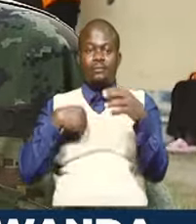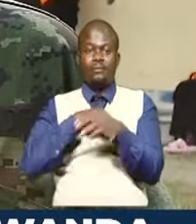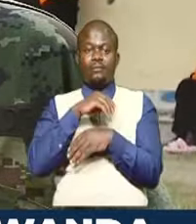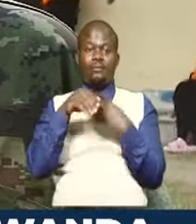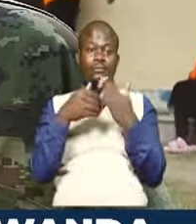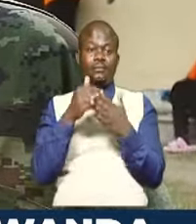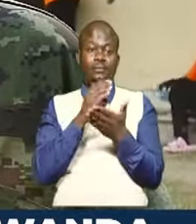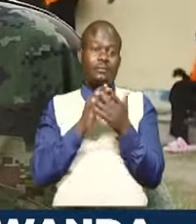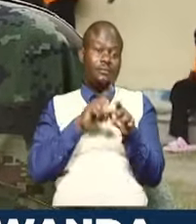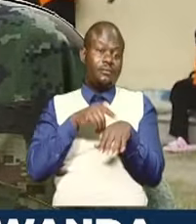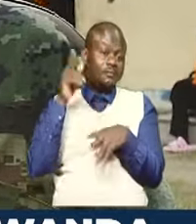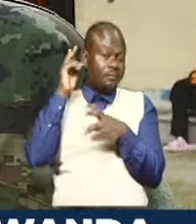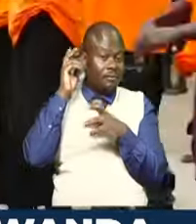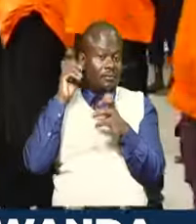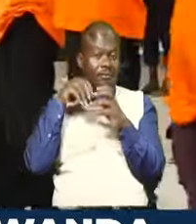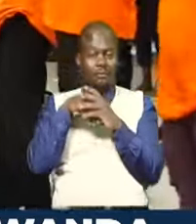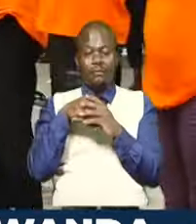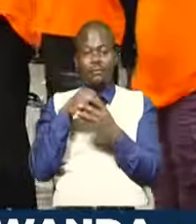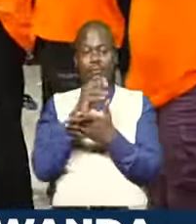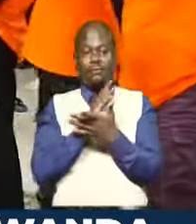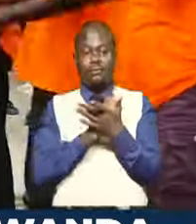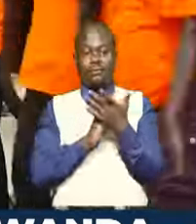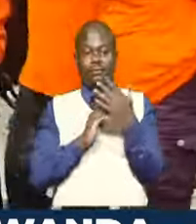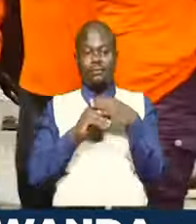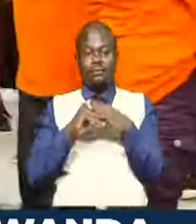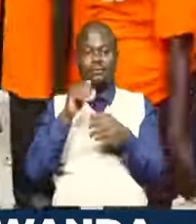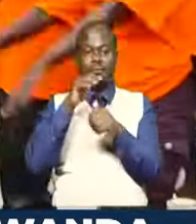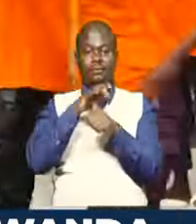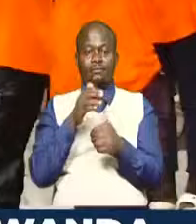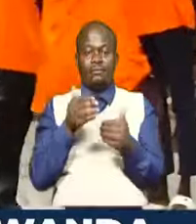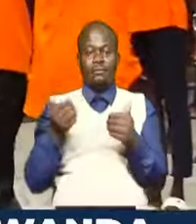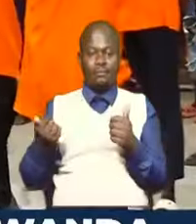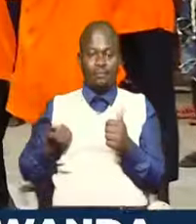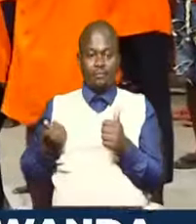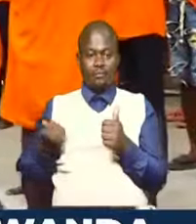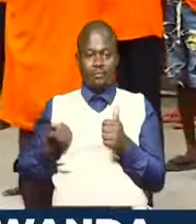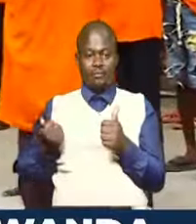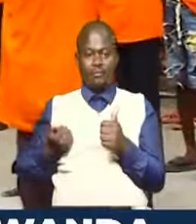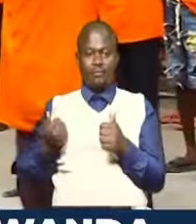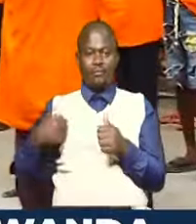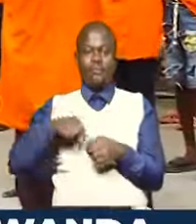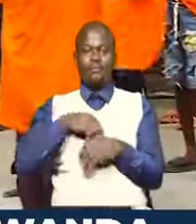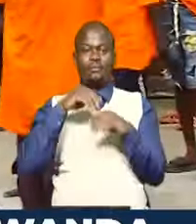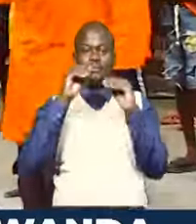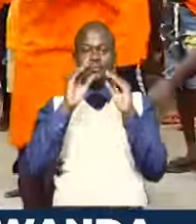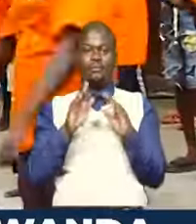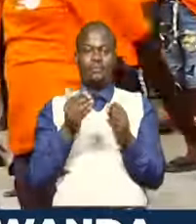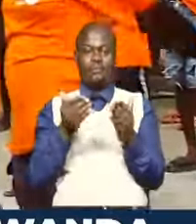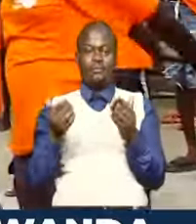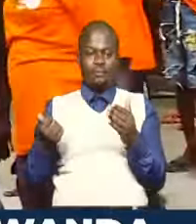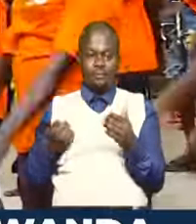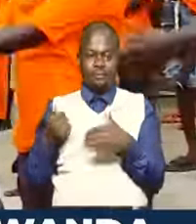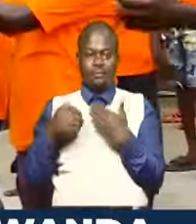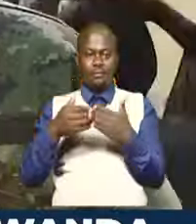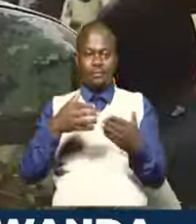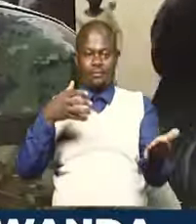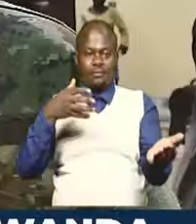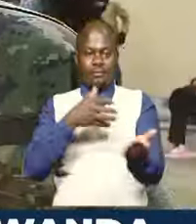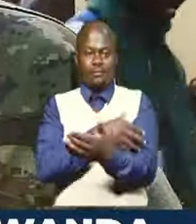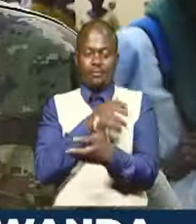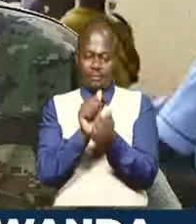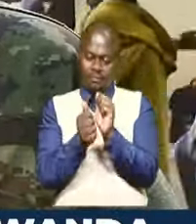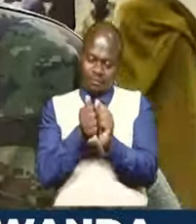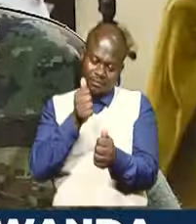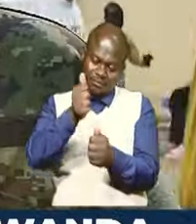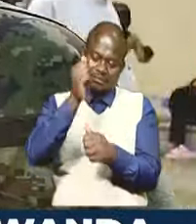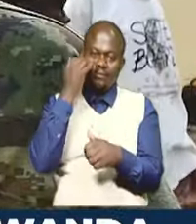mwagiye mwumva ko hari igihe haba ihohoterwa ry'abana b'abakobwa. Tubigishe ko umwana w'umukobwa afite ubushobozi bwo kwirwanaho mu